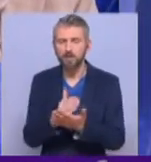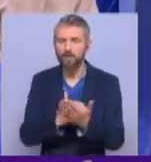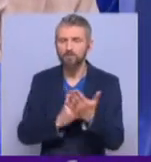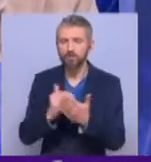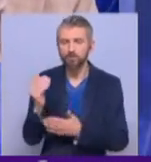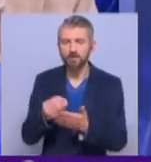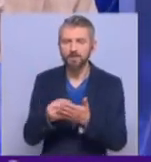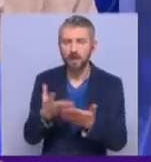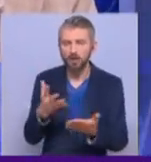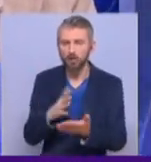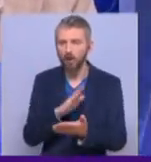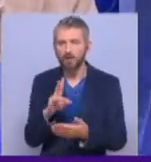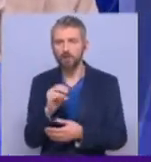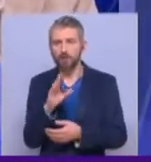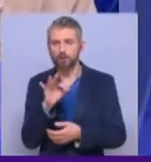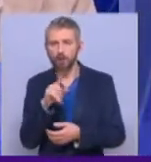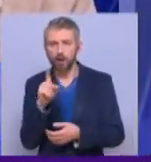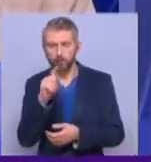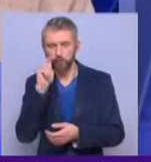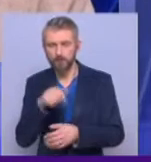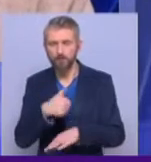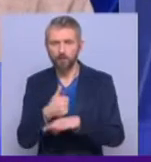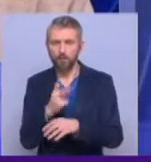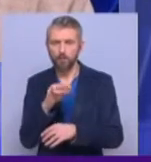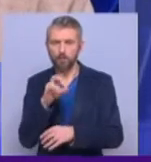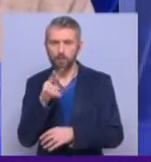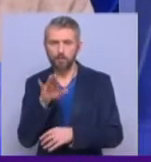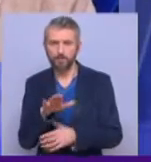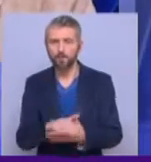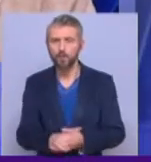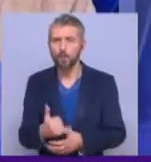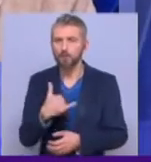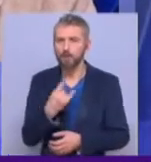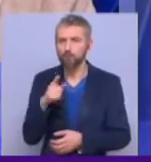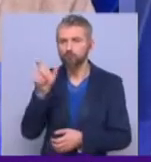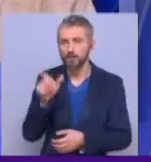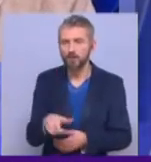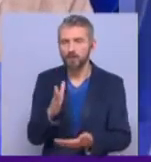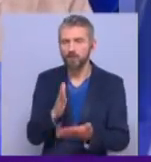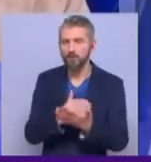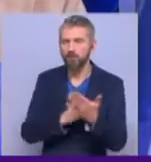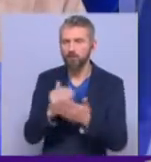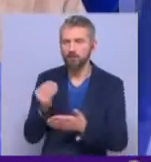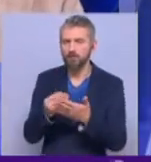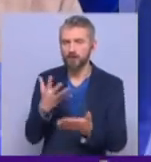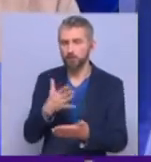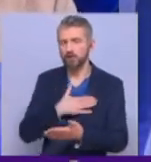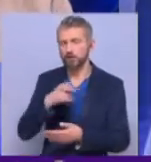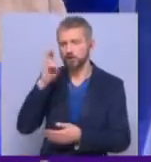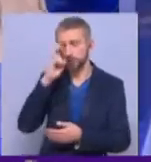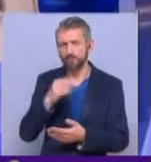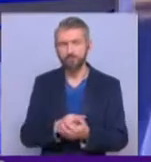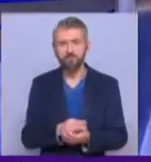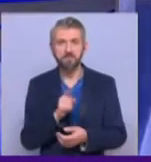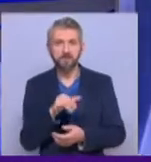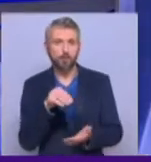высшей ценностью, а не НАК «Нафтогаз Украины» во главе с господином Коболевым. У нас один человек является высшей ценностью в нашем государстве. Ну, він